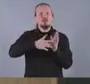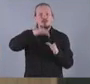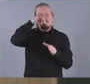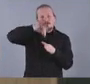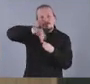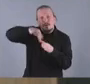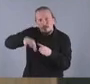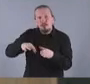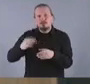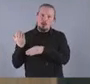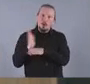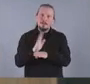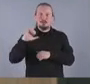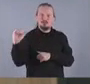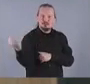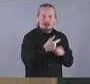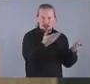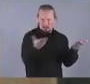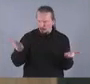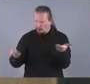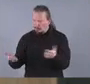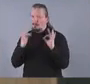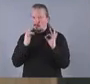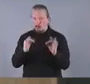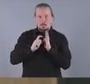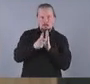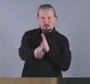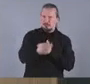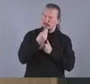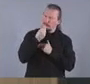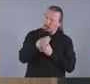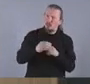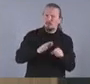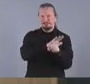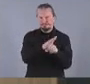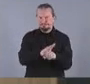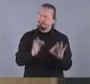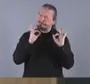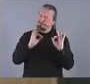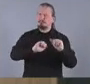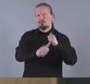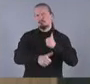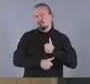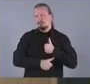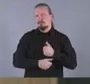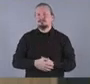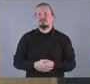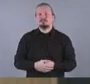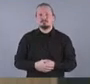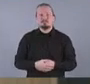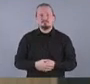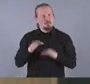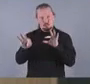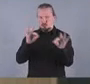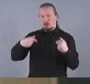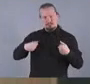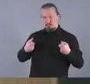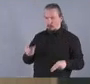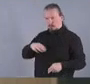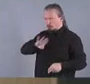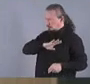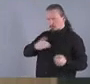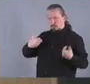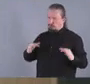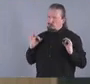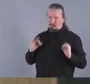de nos représentativités et l'ensemble de nos procédures soient totalement respectés. J'assume ce choix et c'est le choix que je